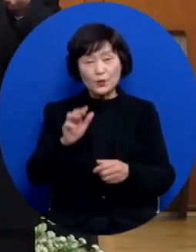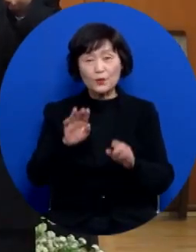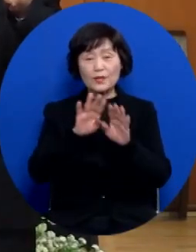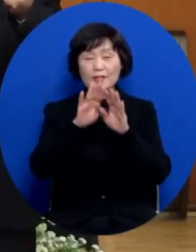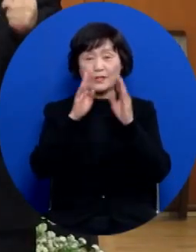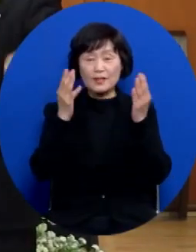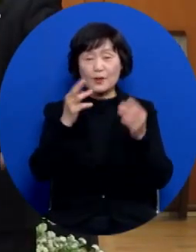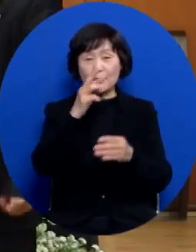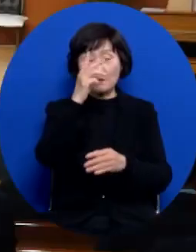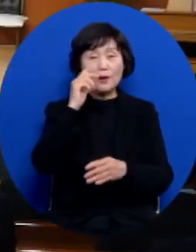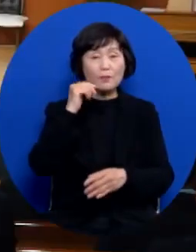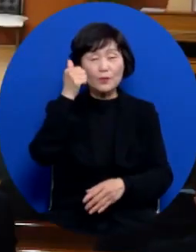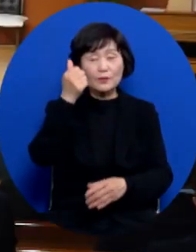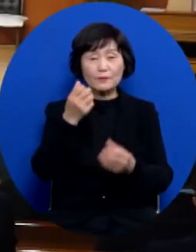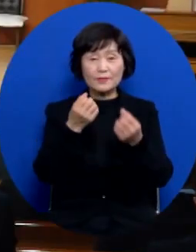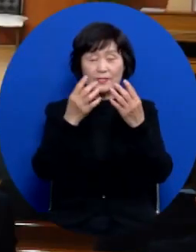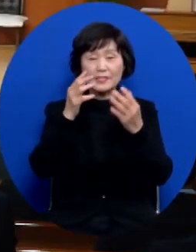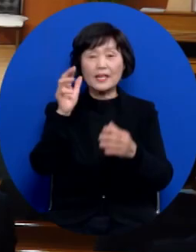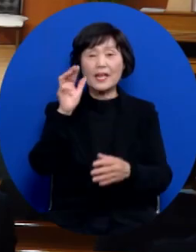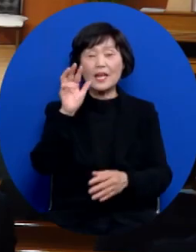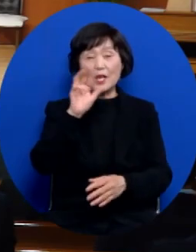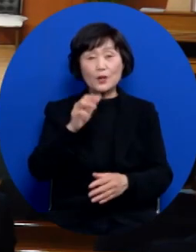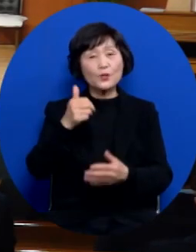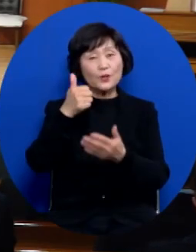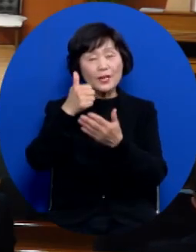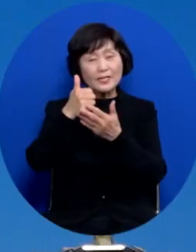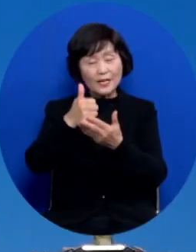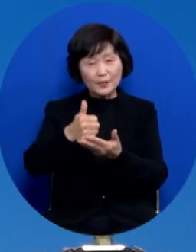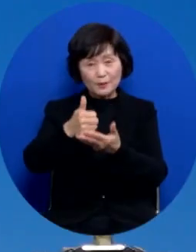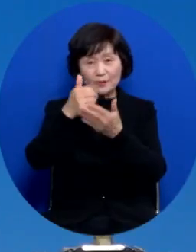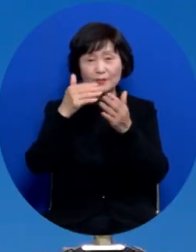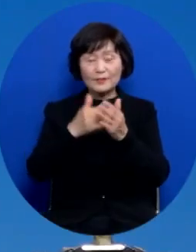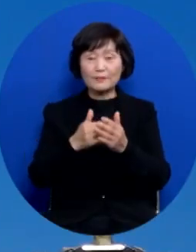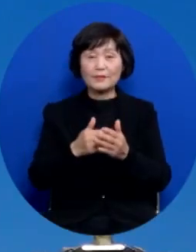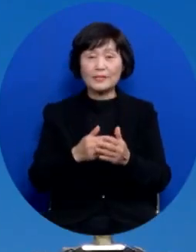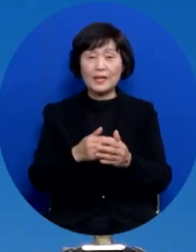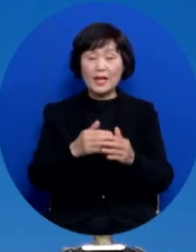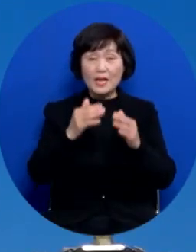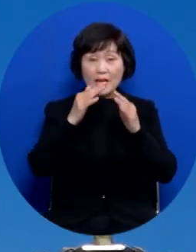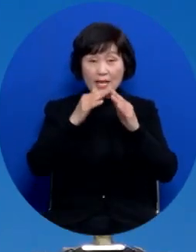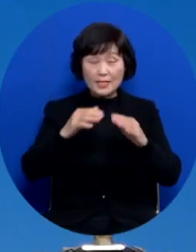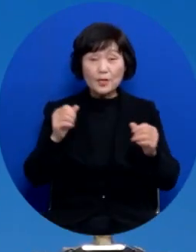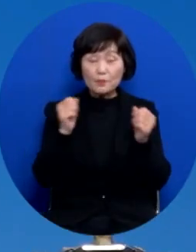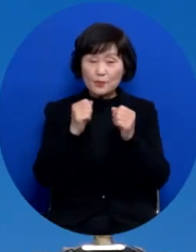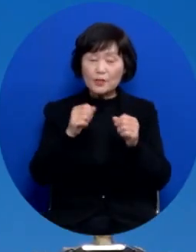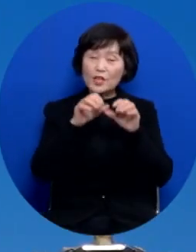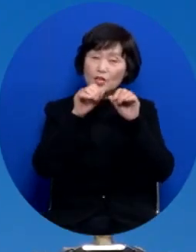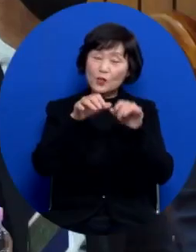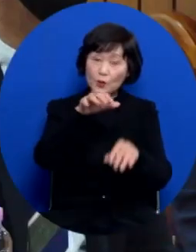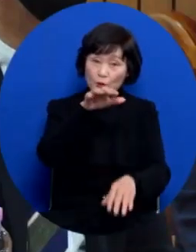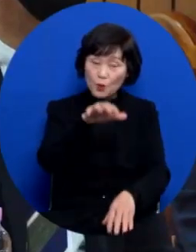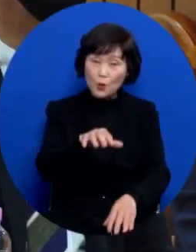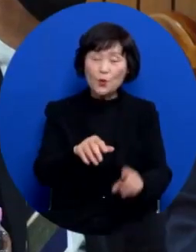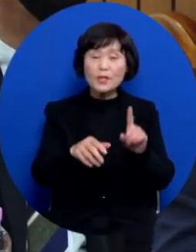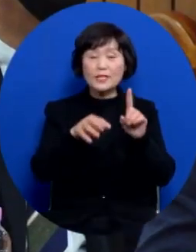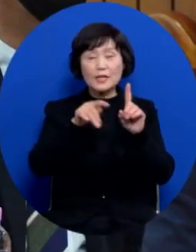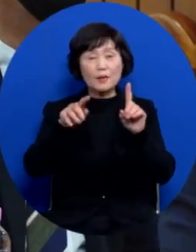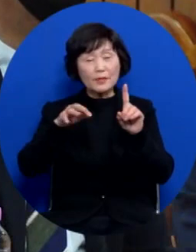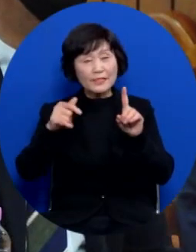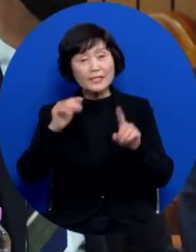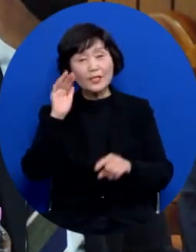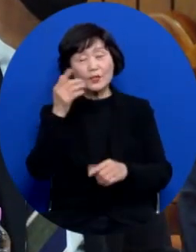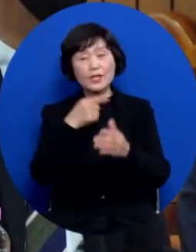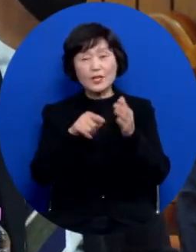양정교회 박재신 목사를 신임 회장으로 선임했습니다 박목사는 전북이 선교 1번지가 되기 위한 영적 활성화 사업을